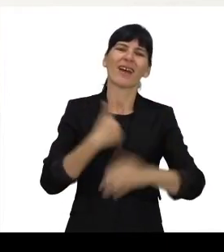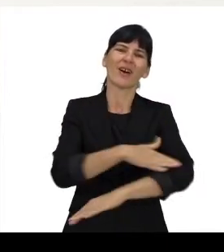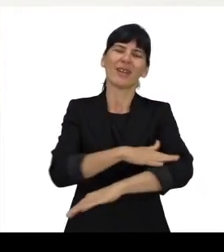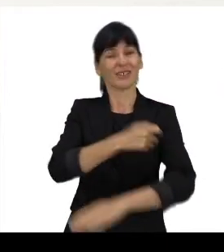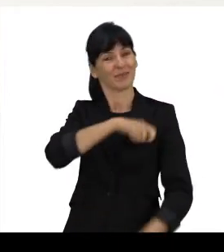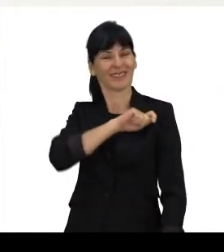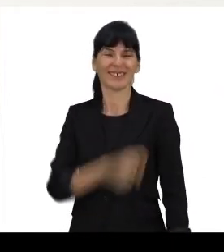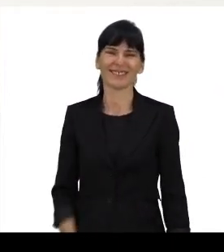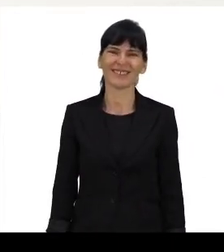Igualdad. Gobierno de España.